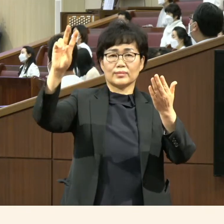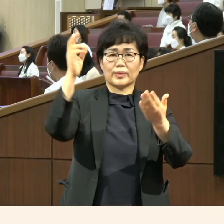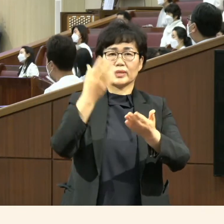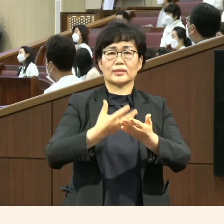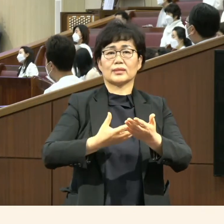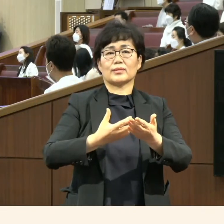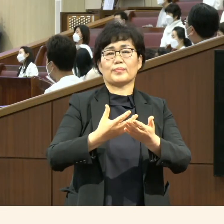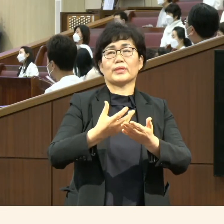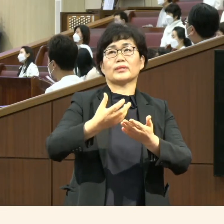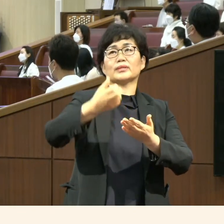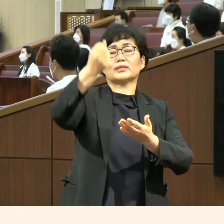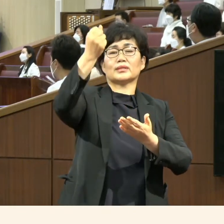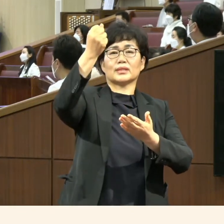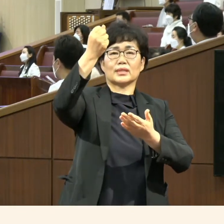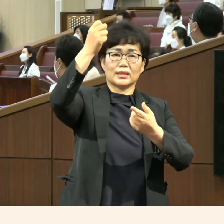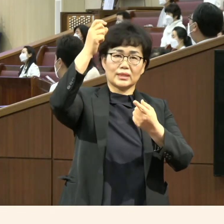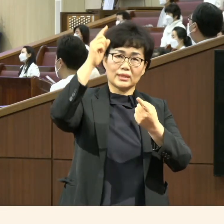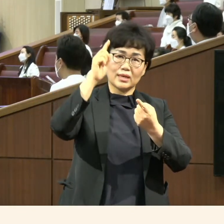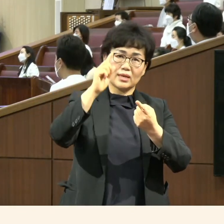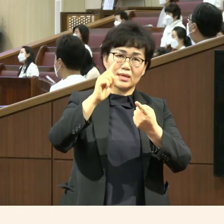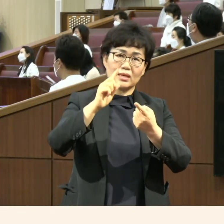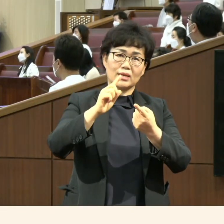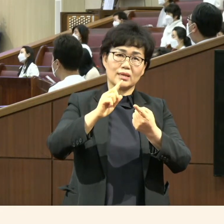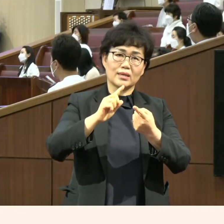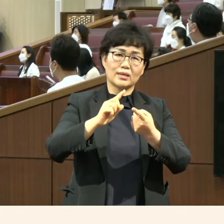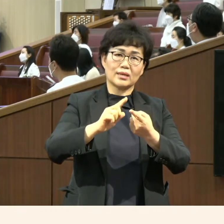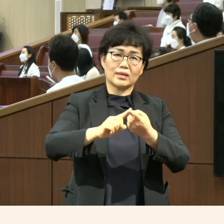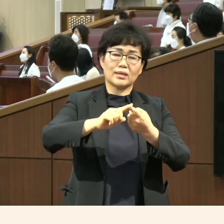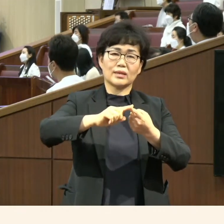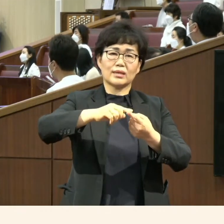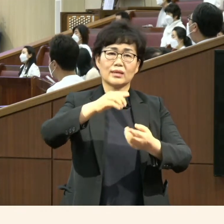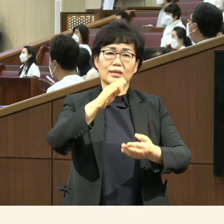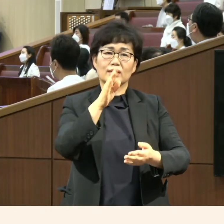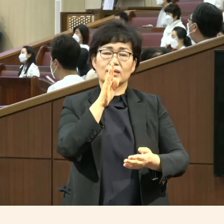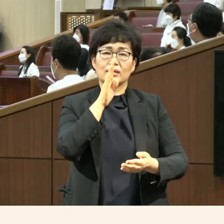찬송 받으시기에